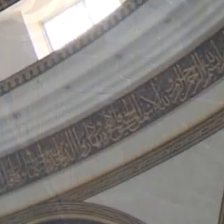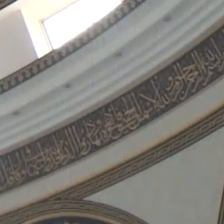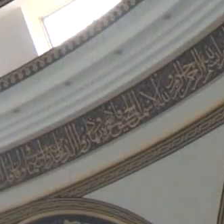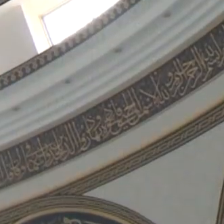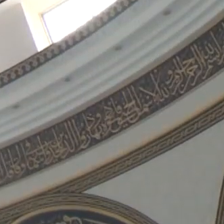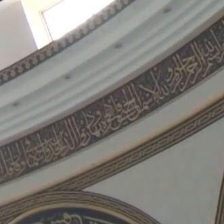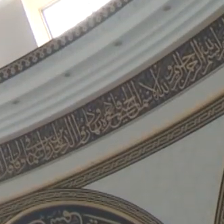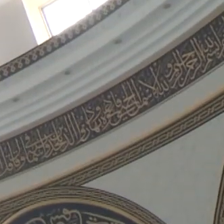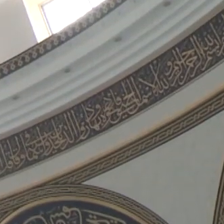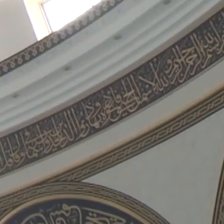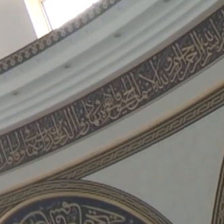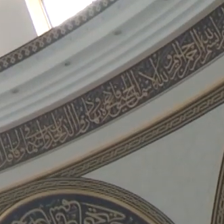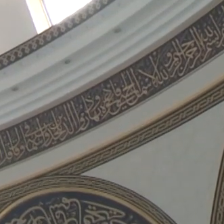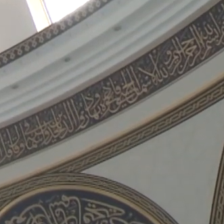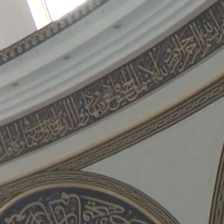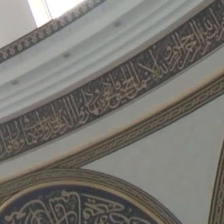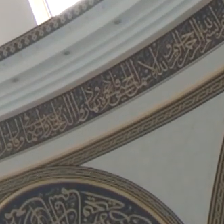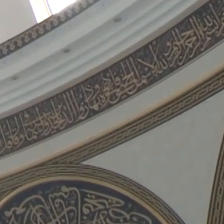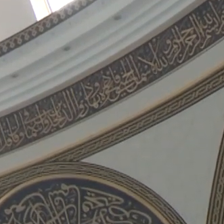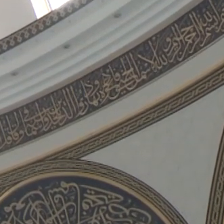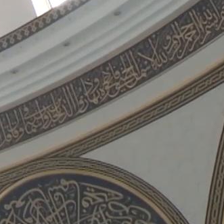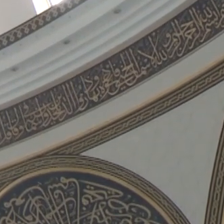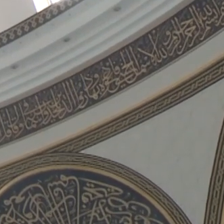Euzü billahi mineşşeytanirracim